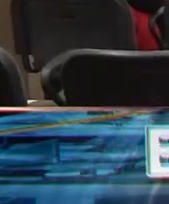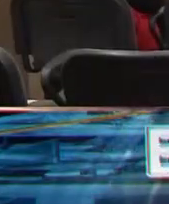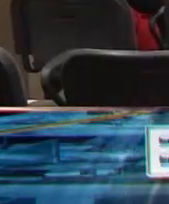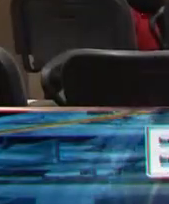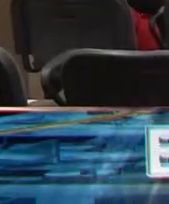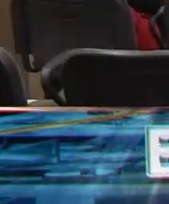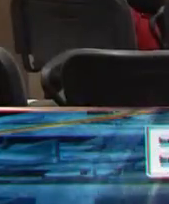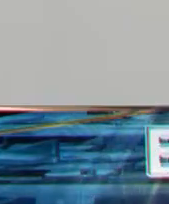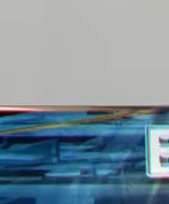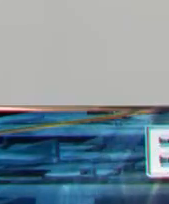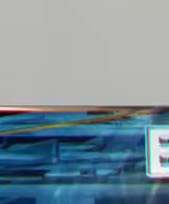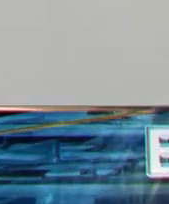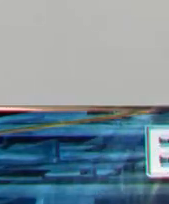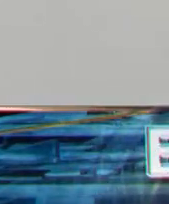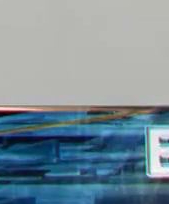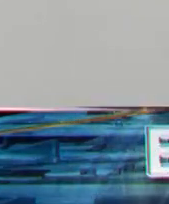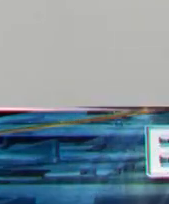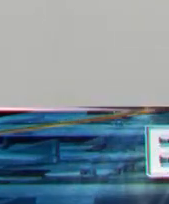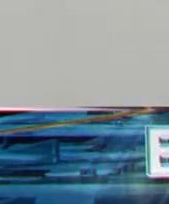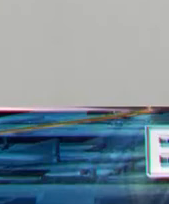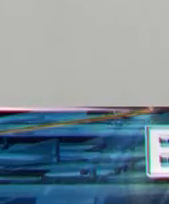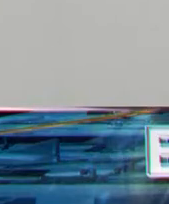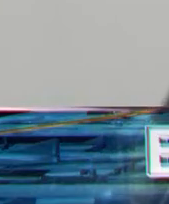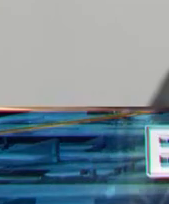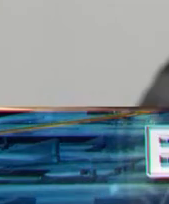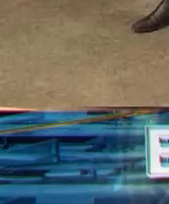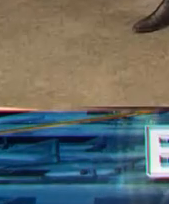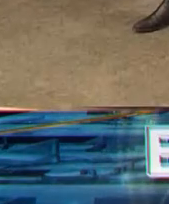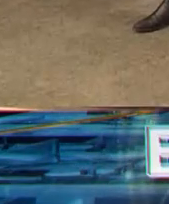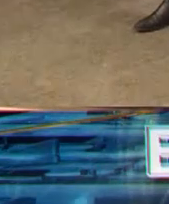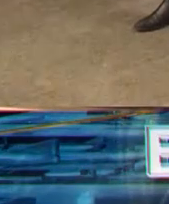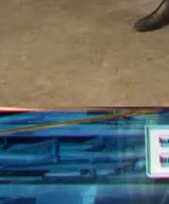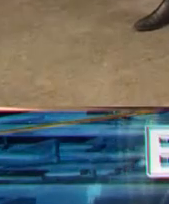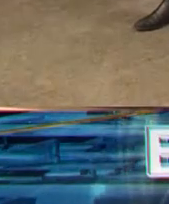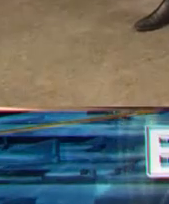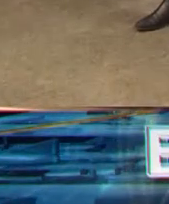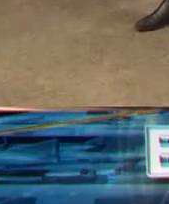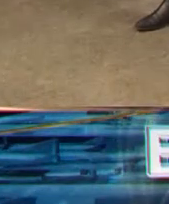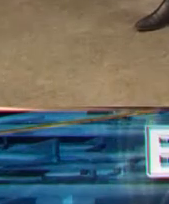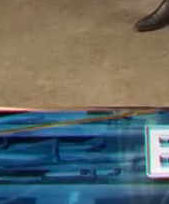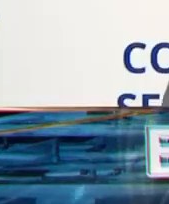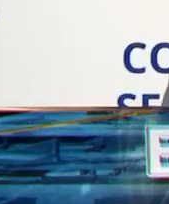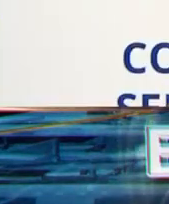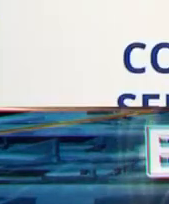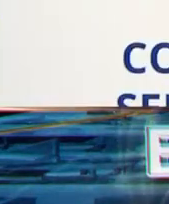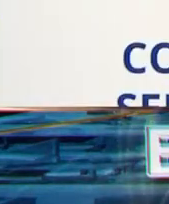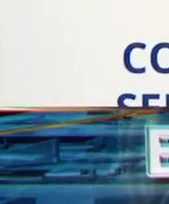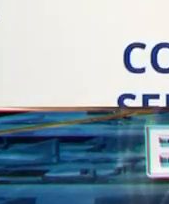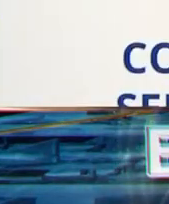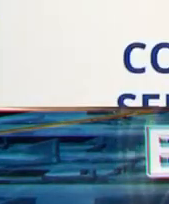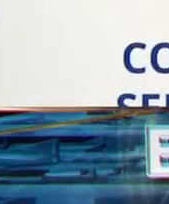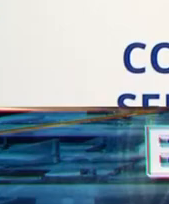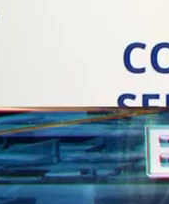Тұрғындар назарына, облыста электр энергиясы қайта қымбаттады. Тұрғындар енді 1 киловатт жарық үшін 15 теңге төлейді. Энергия